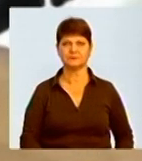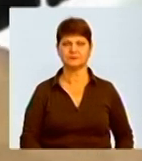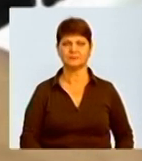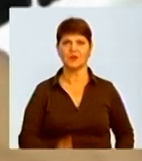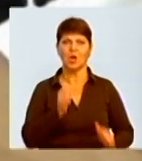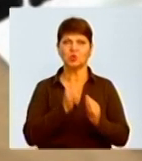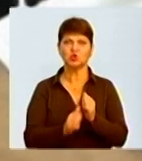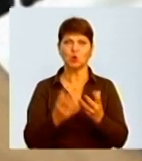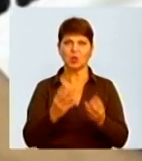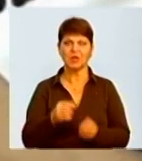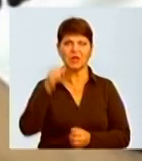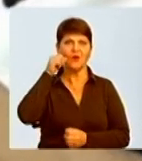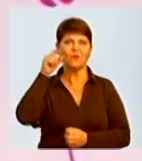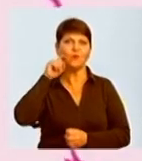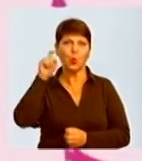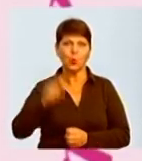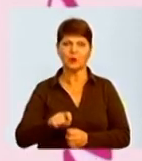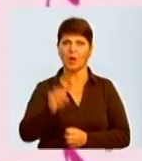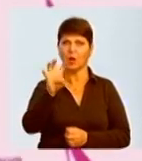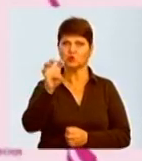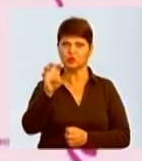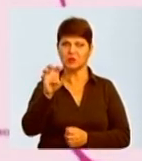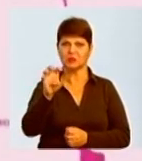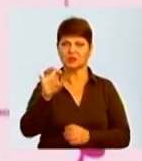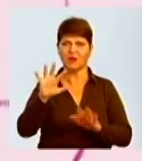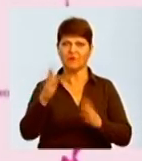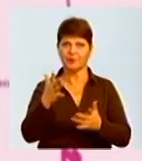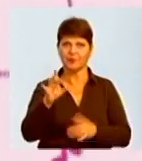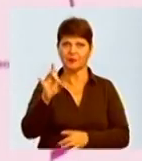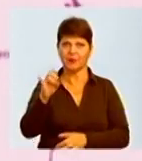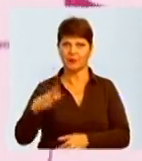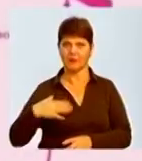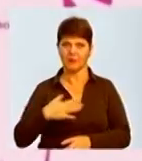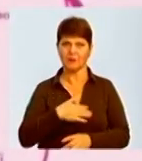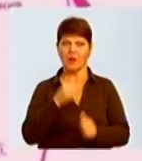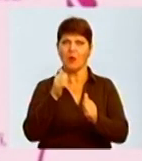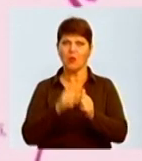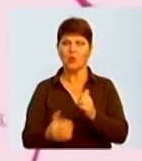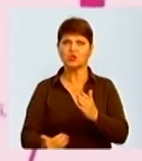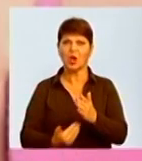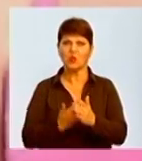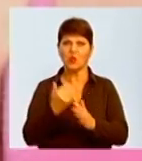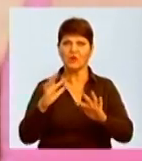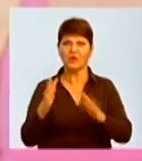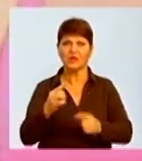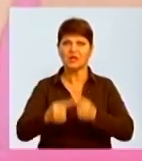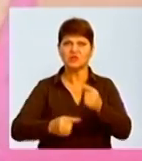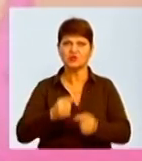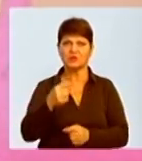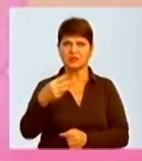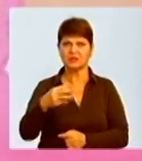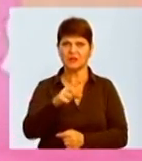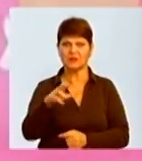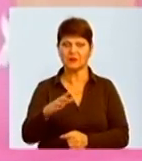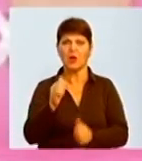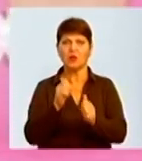Щоденно в Україні діагностується понад 400 випадків раку молочної залози. Кожен новий випадок фіксується через 30 хвилин. Щогодини від